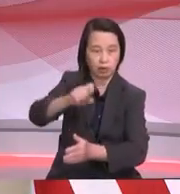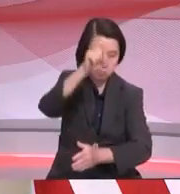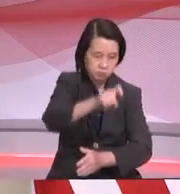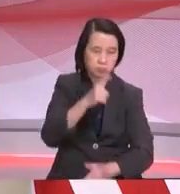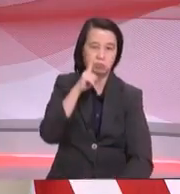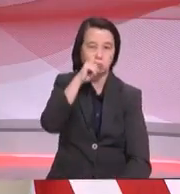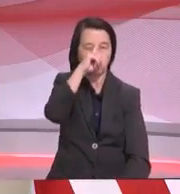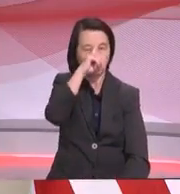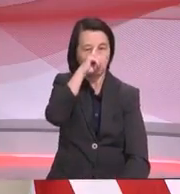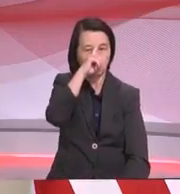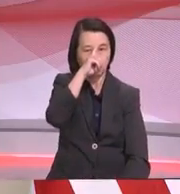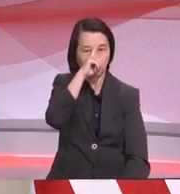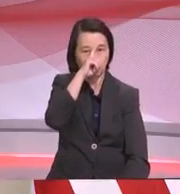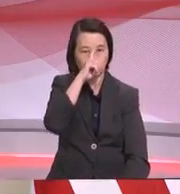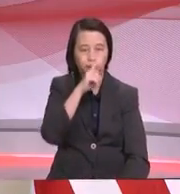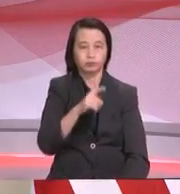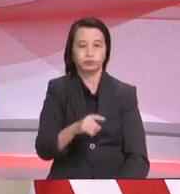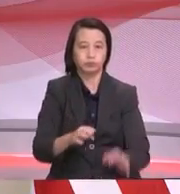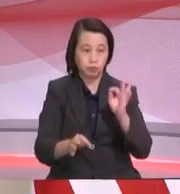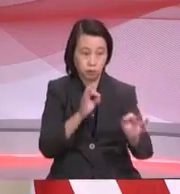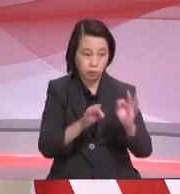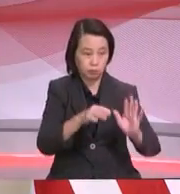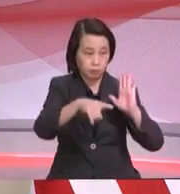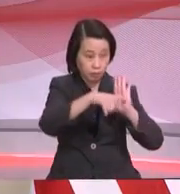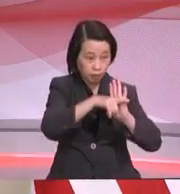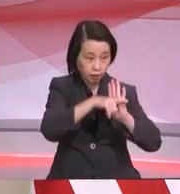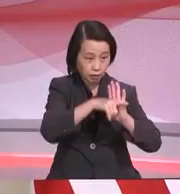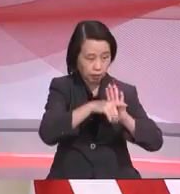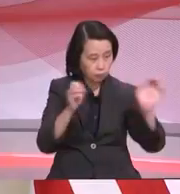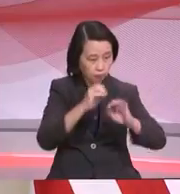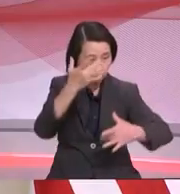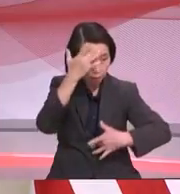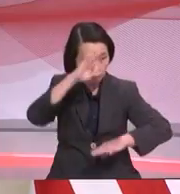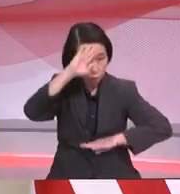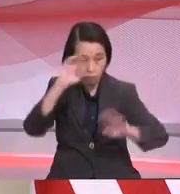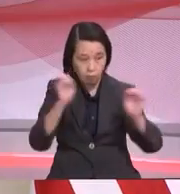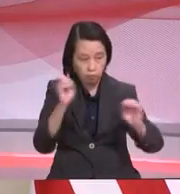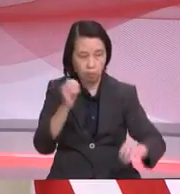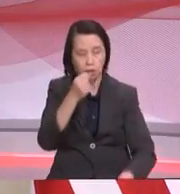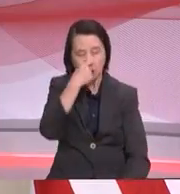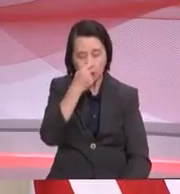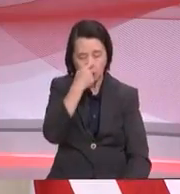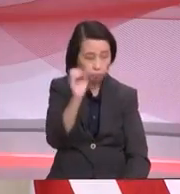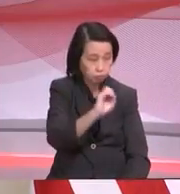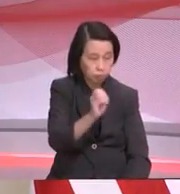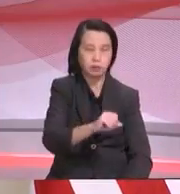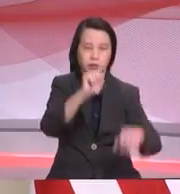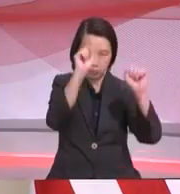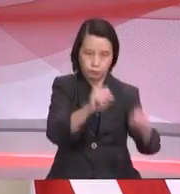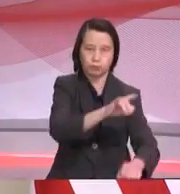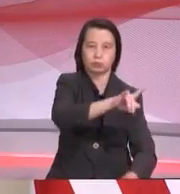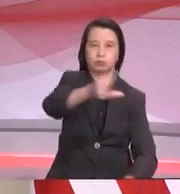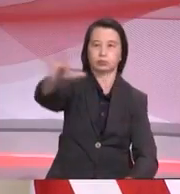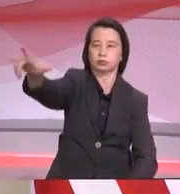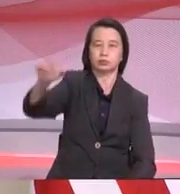Hanya individu yang berkeputusan negatif dan tidak bergejala sahaja dibenarkan masuk ke